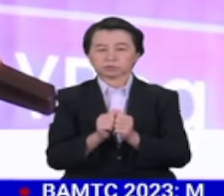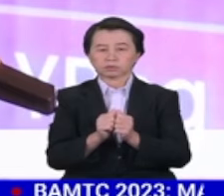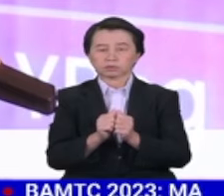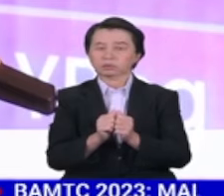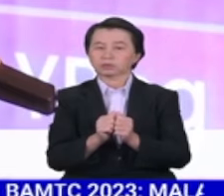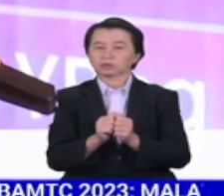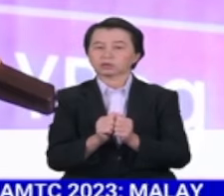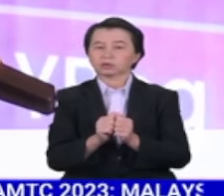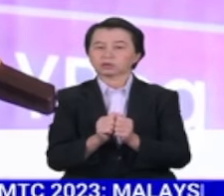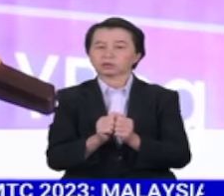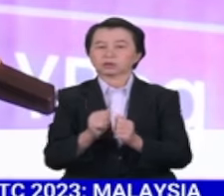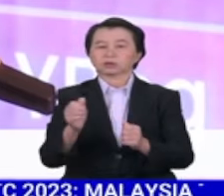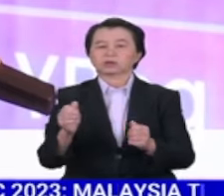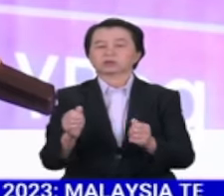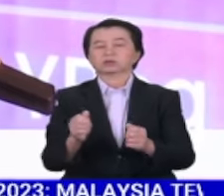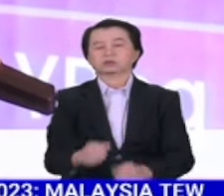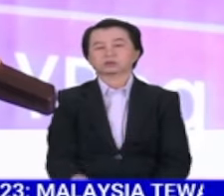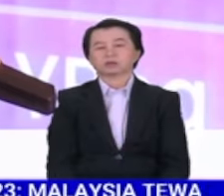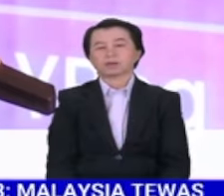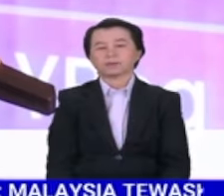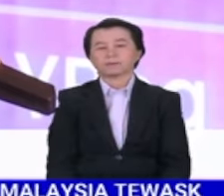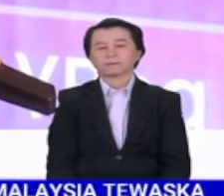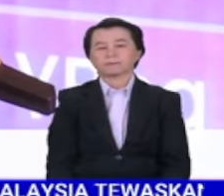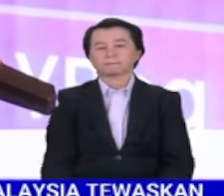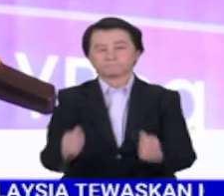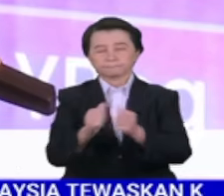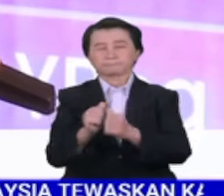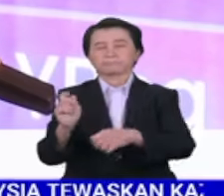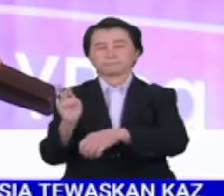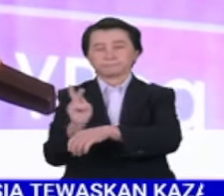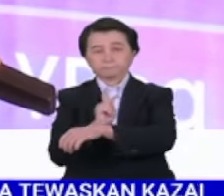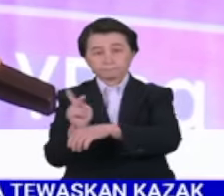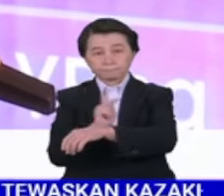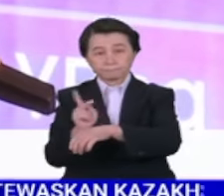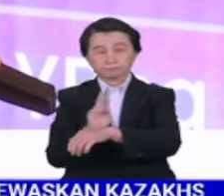juga dengan koprat-koprat